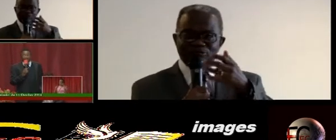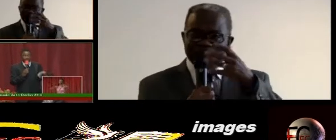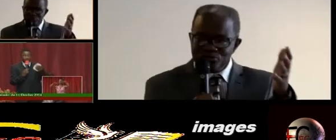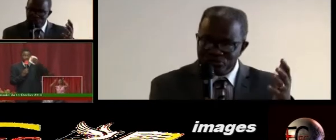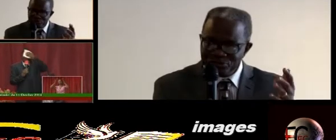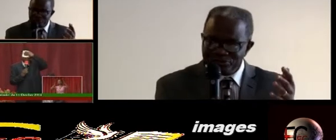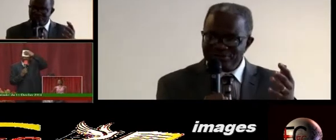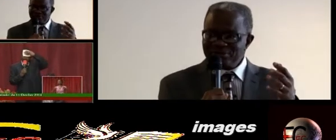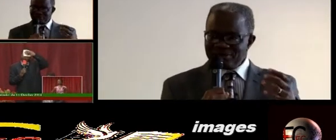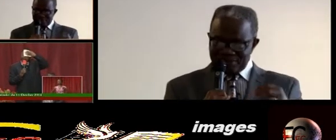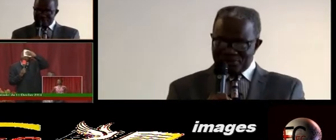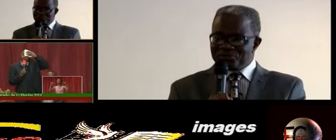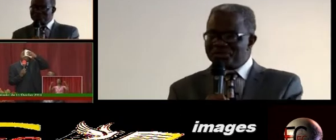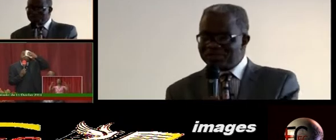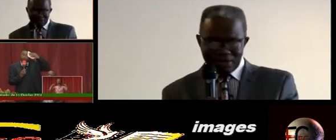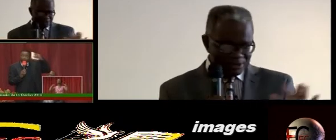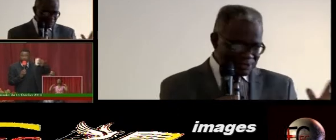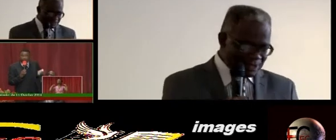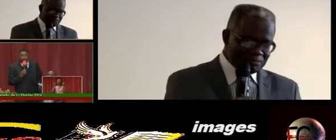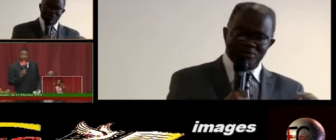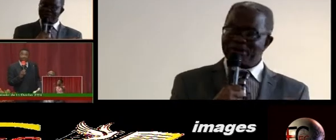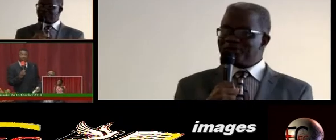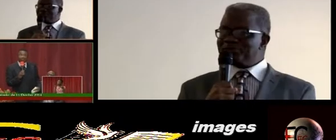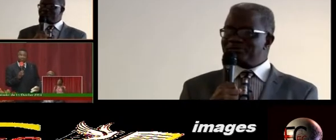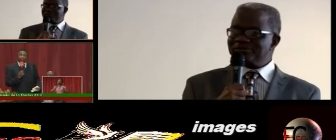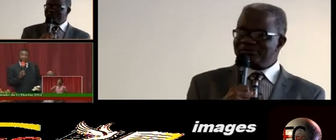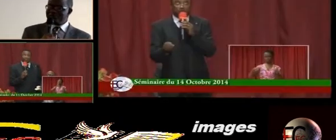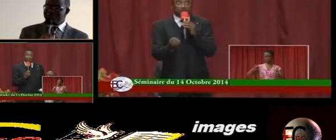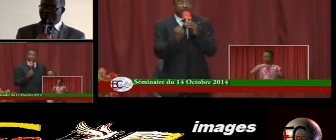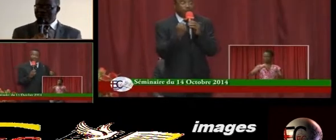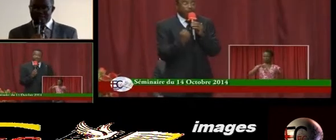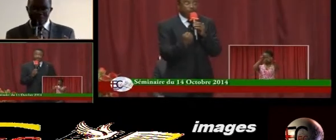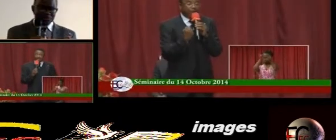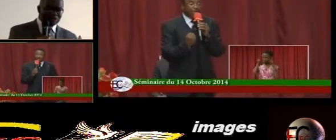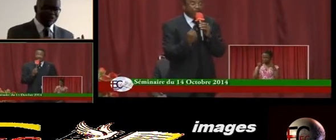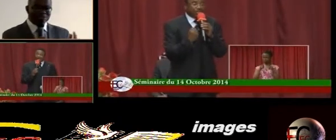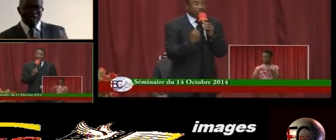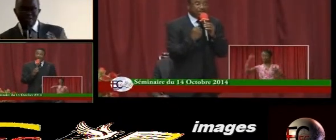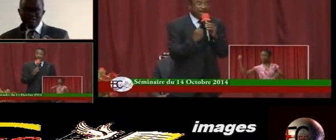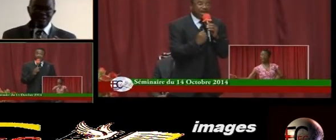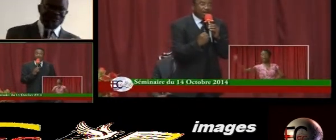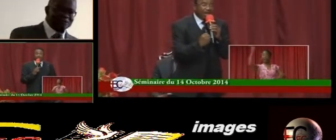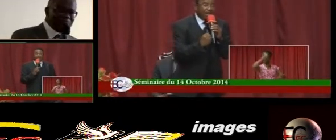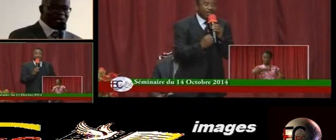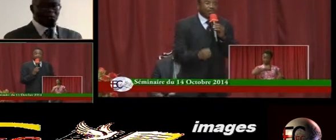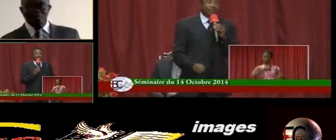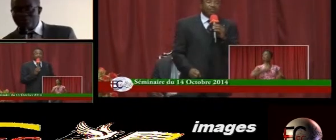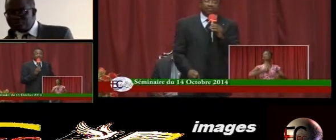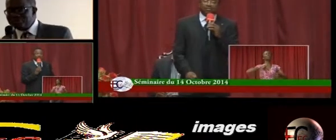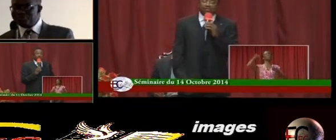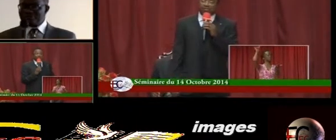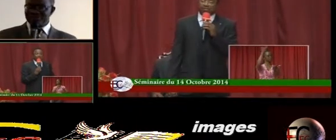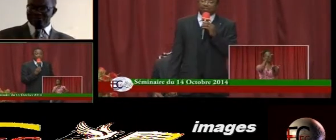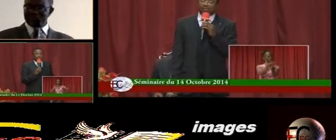Il s'en fout de tout ce que la Bible raconte. Nous approprier de cette arme-là.